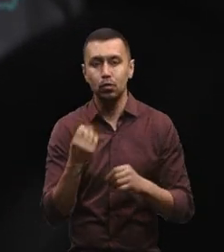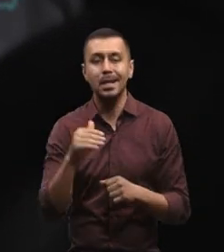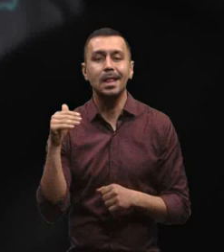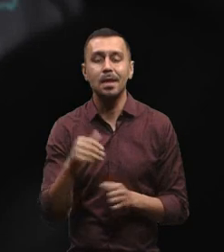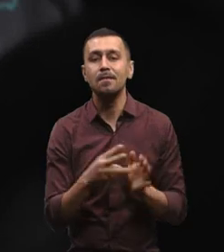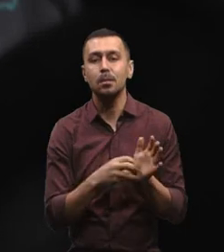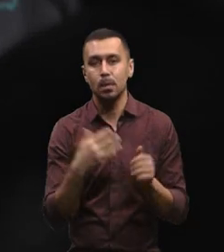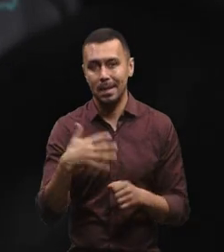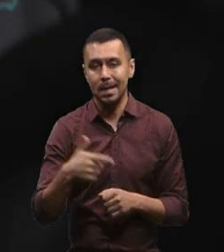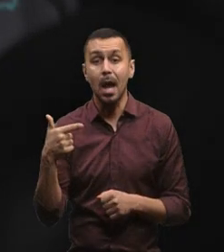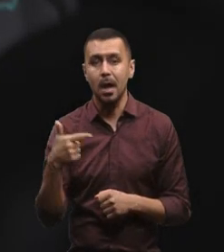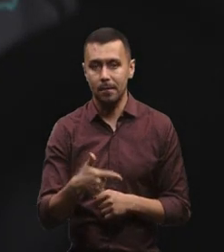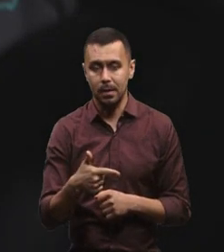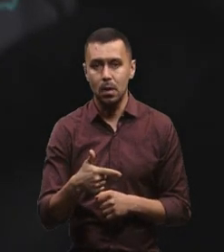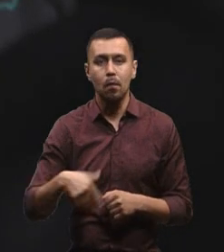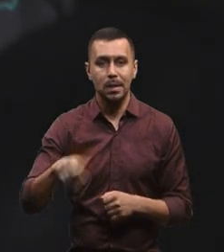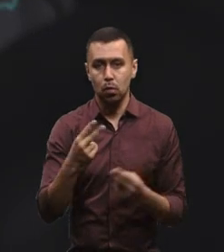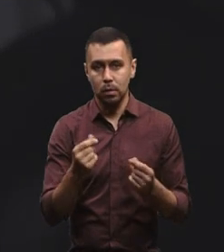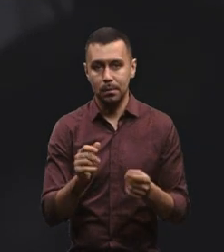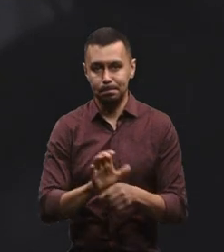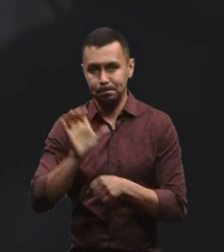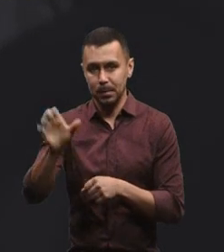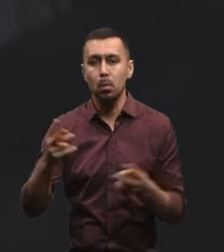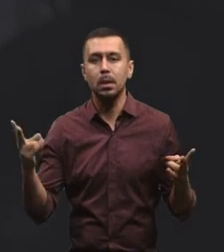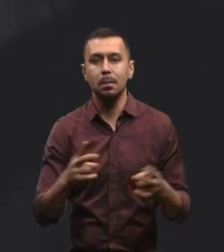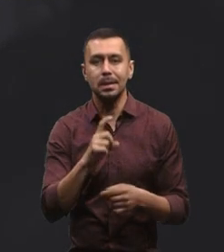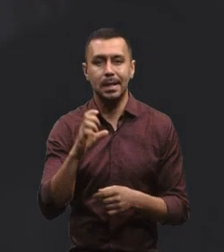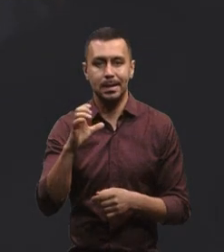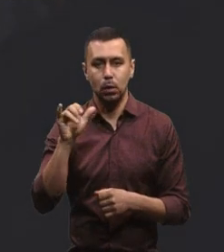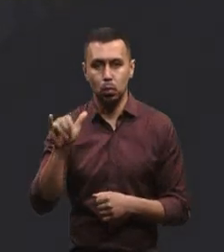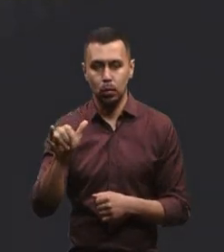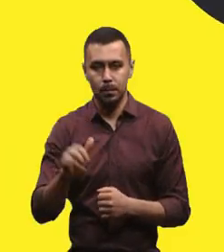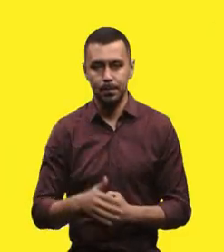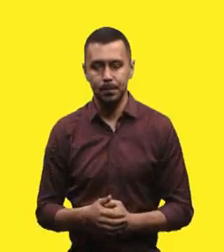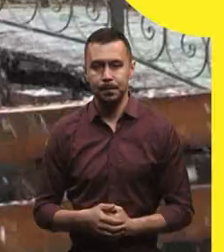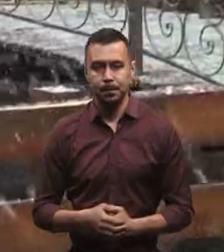14 тисяч 850 гривень. Усі кошти спрямують на потреби Збройних сил України.